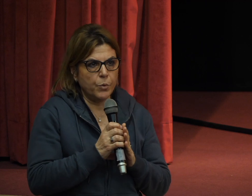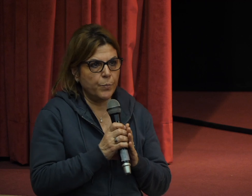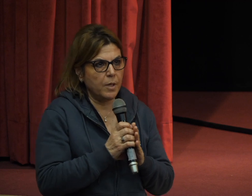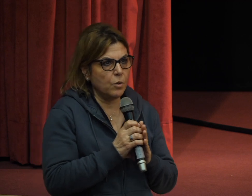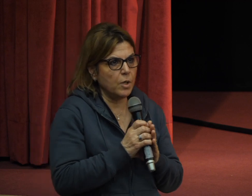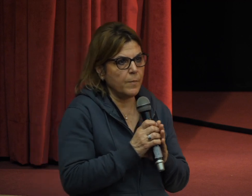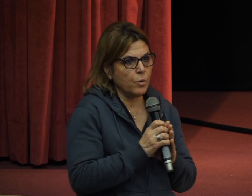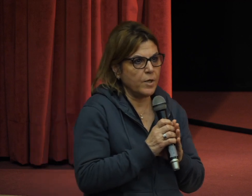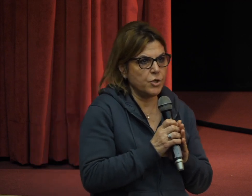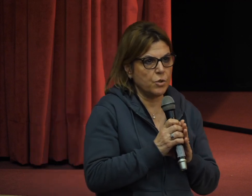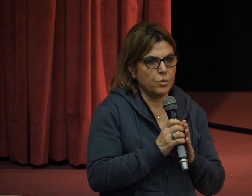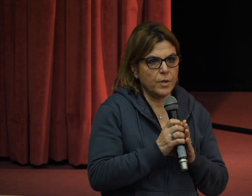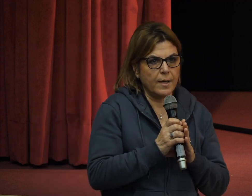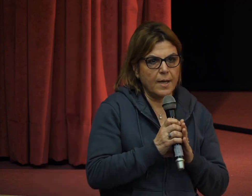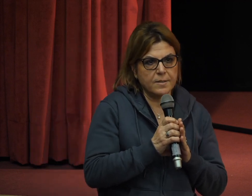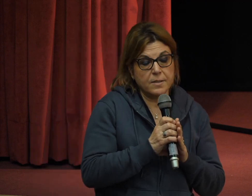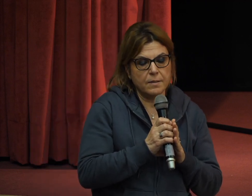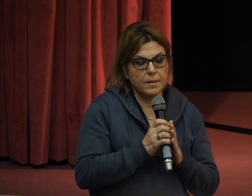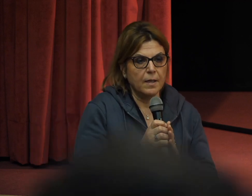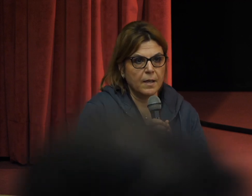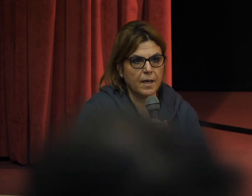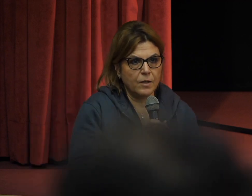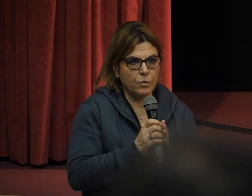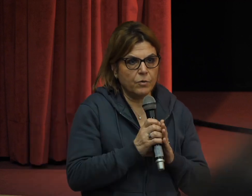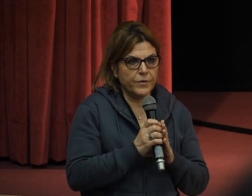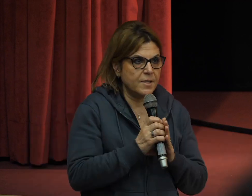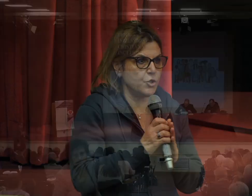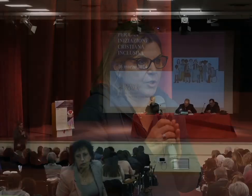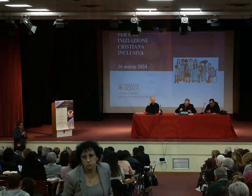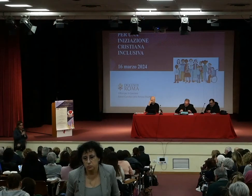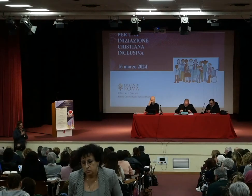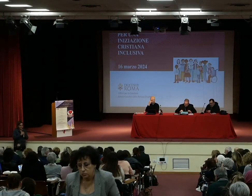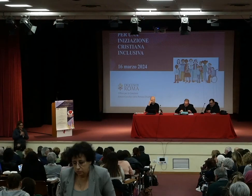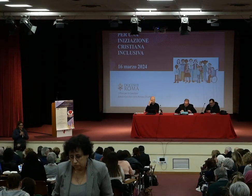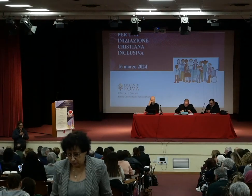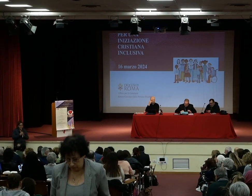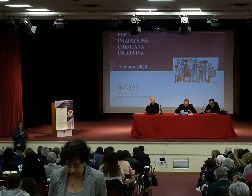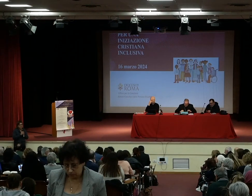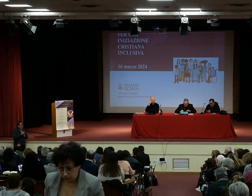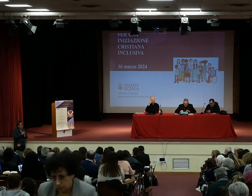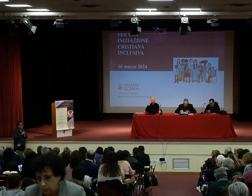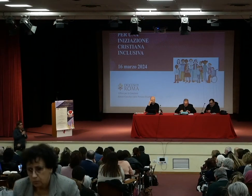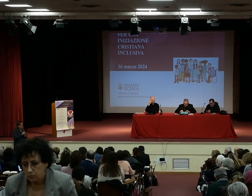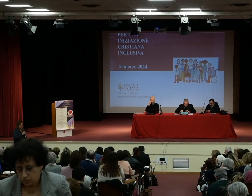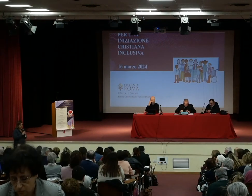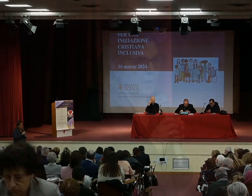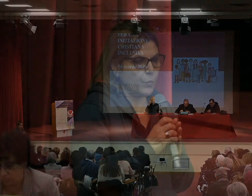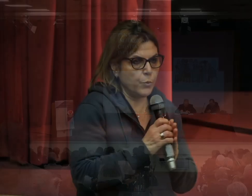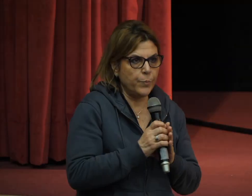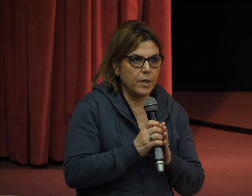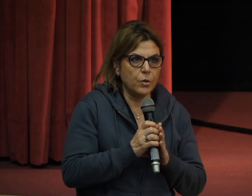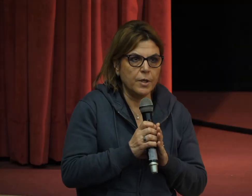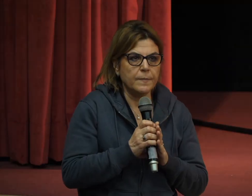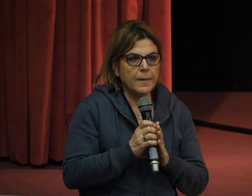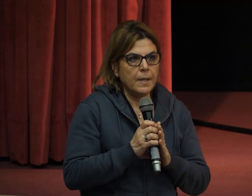bambini più piccoli ma ormai ci sono ragazzi che hanno festeggiato i 50 anni che hanno cominciato che erano